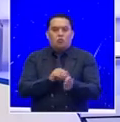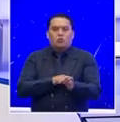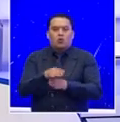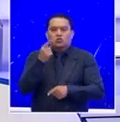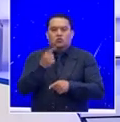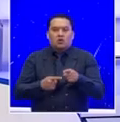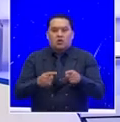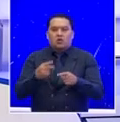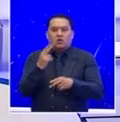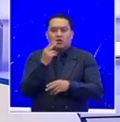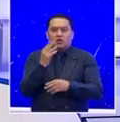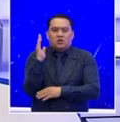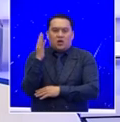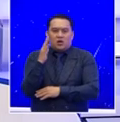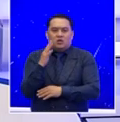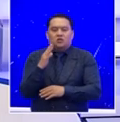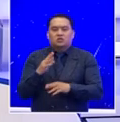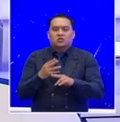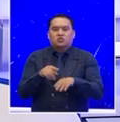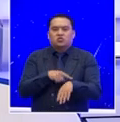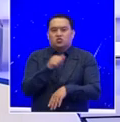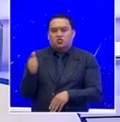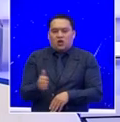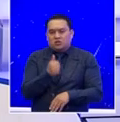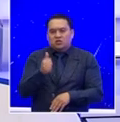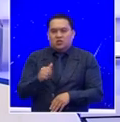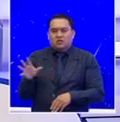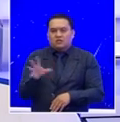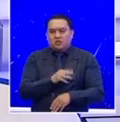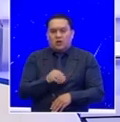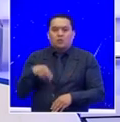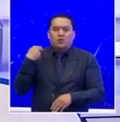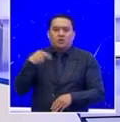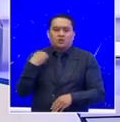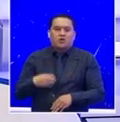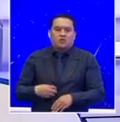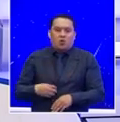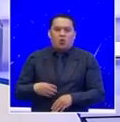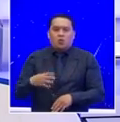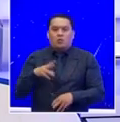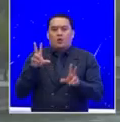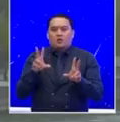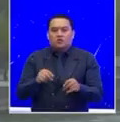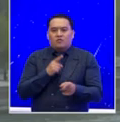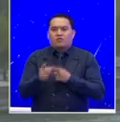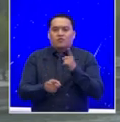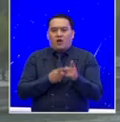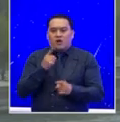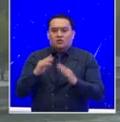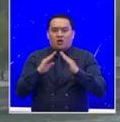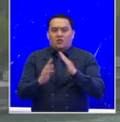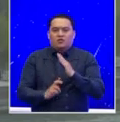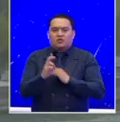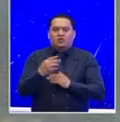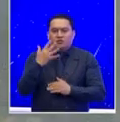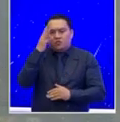часть деревянной кровли, часы и шпиль. Трагедия потрясла всех. Президент Франции Эммануэль Макрон пообещал восстановить храм в